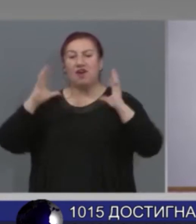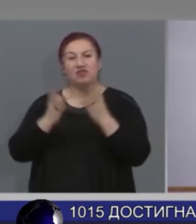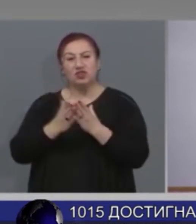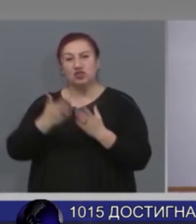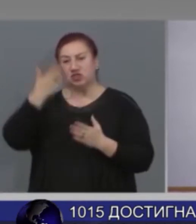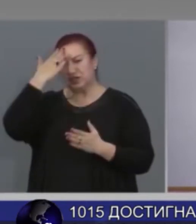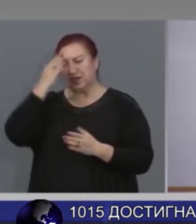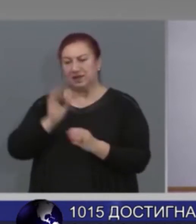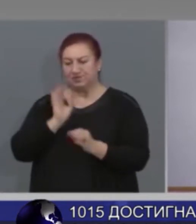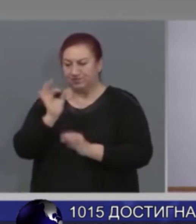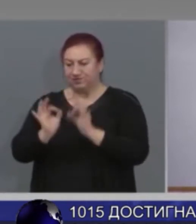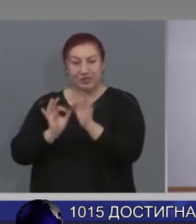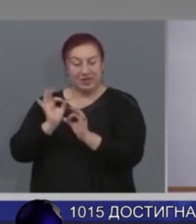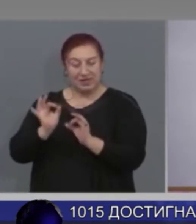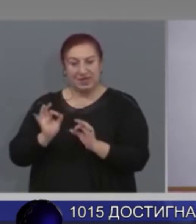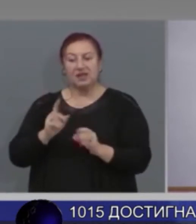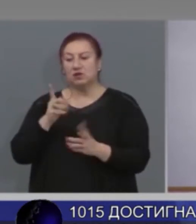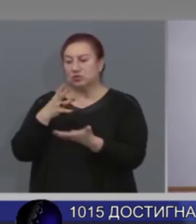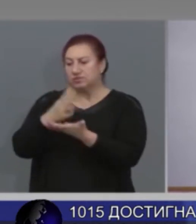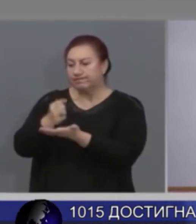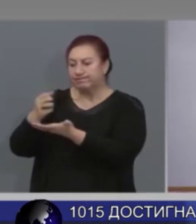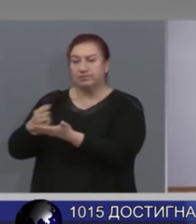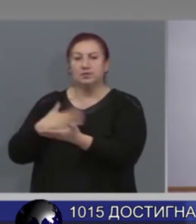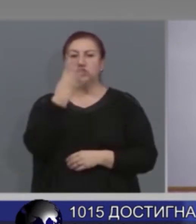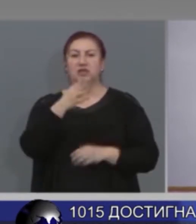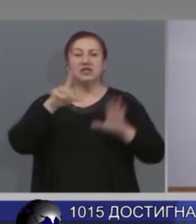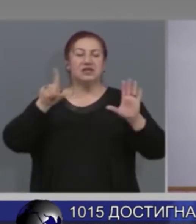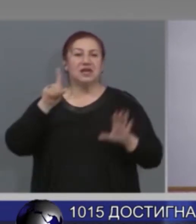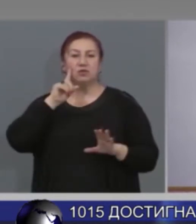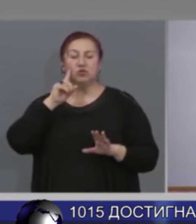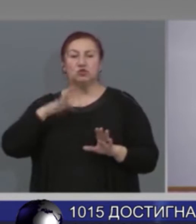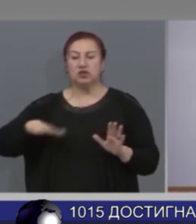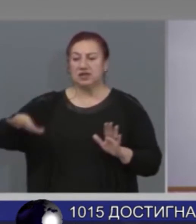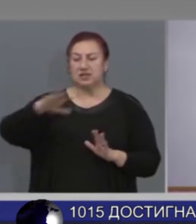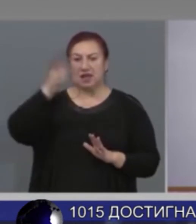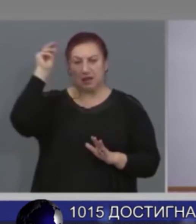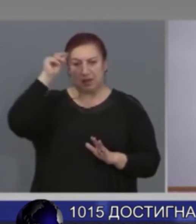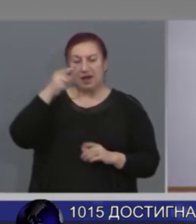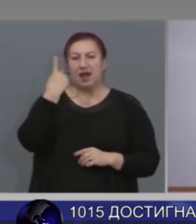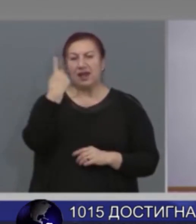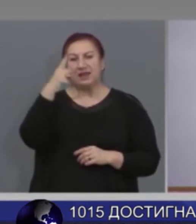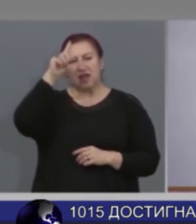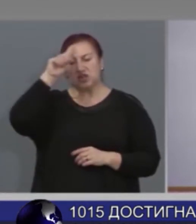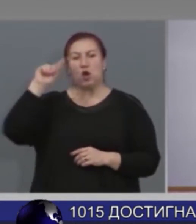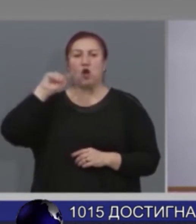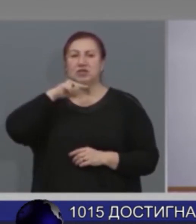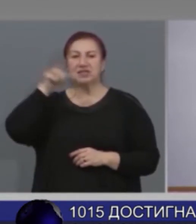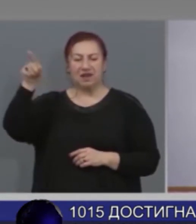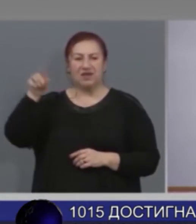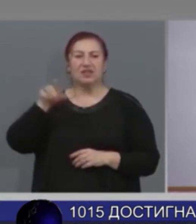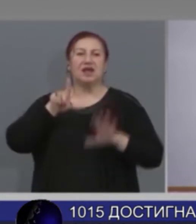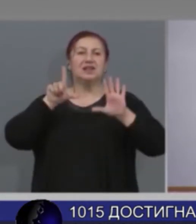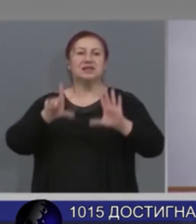последните 24 часа има 2 нови смъртни случая. Една жена от Сливен на 77 години